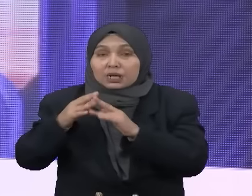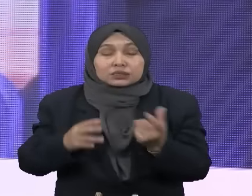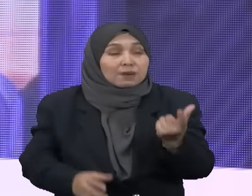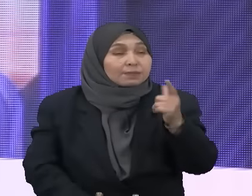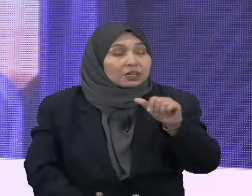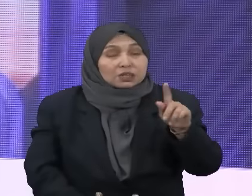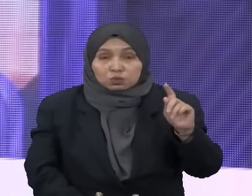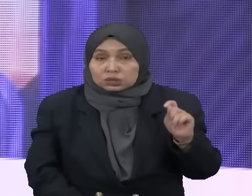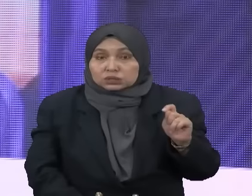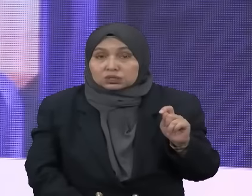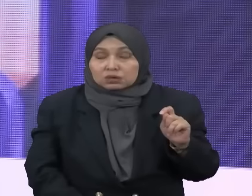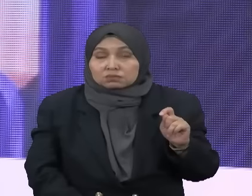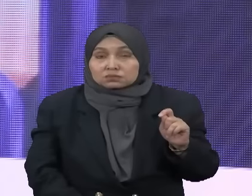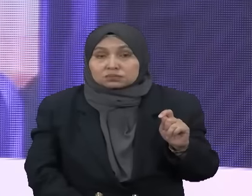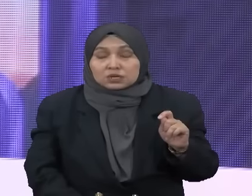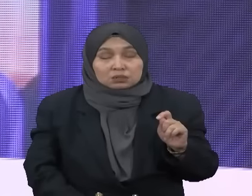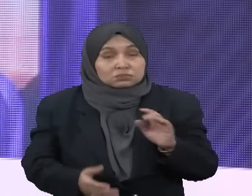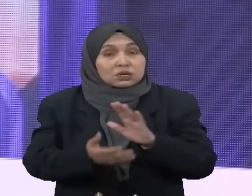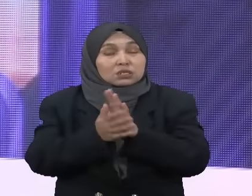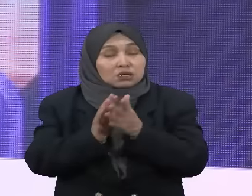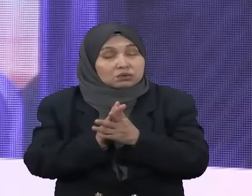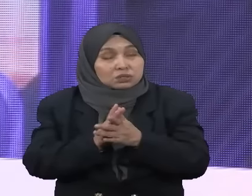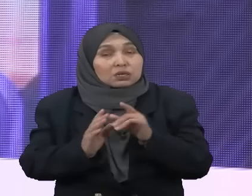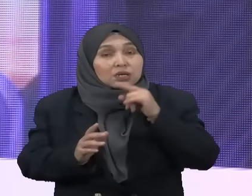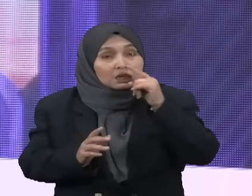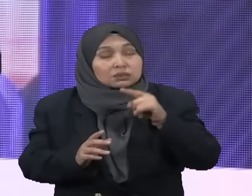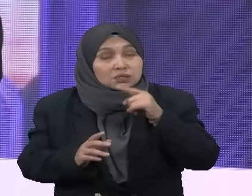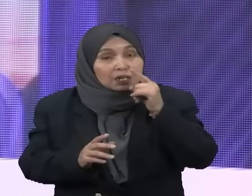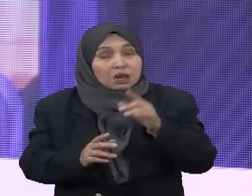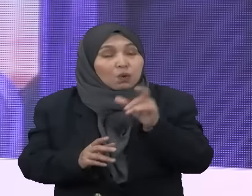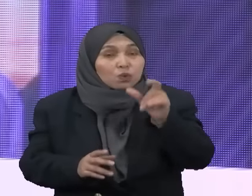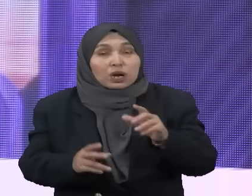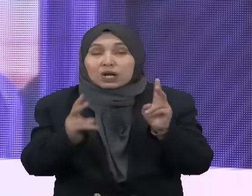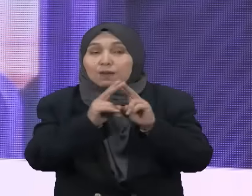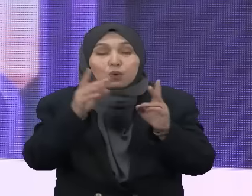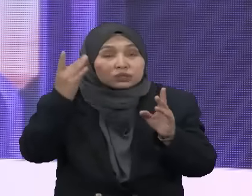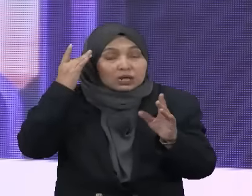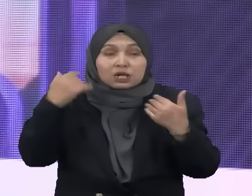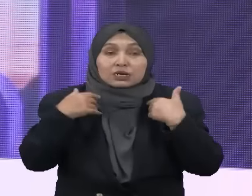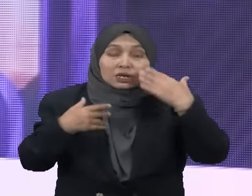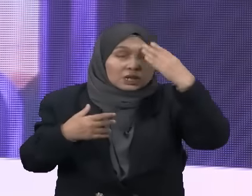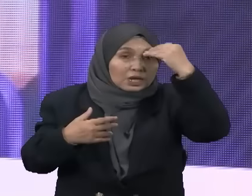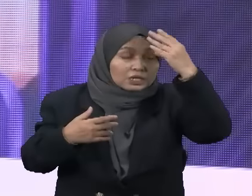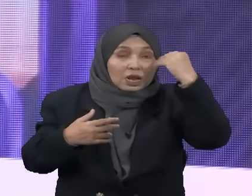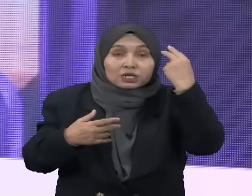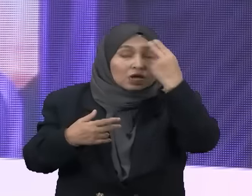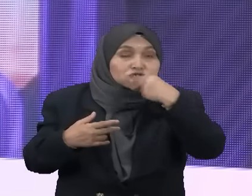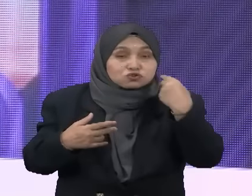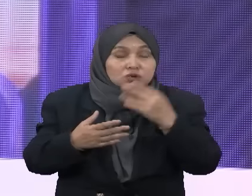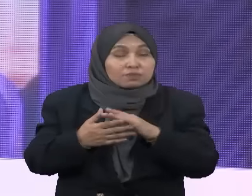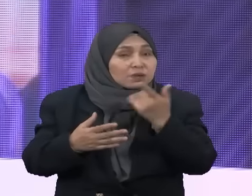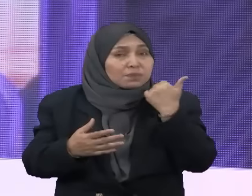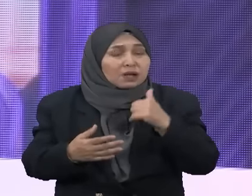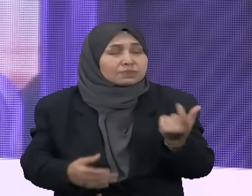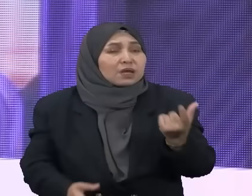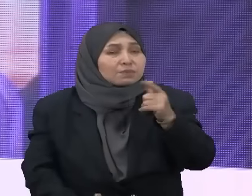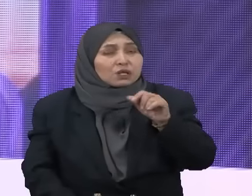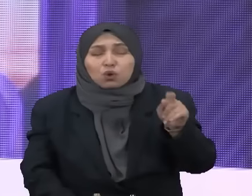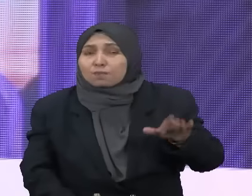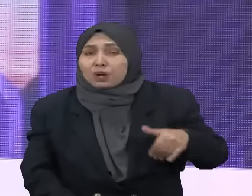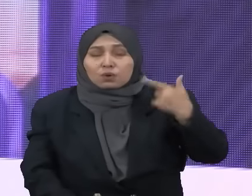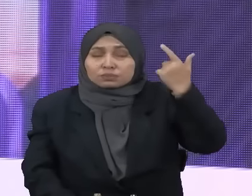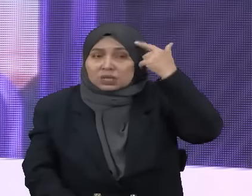alaihi salam, kan, supaya kita katalah orang-orang kampung tak tahu ada lelaki-lelaki handsome, kan, sebab Nabi Lut belum lagi tahu